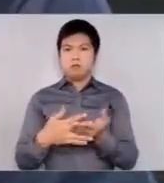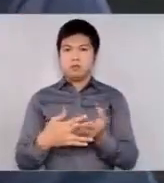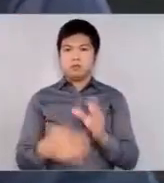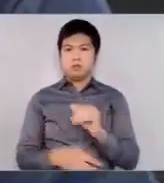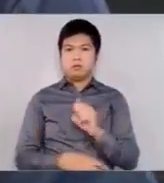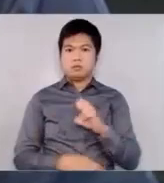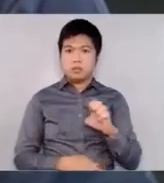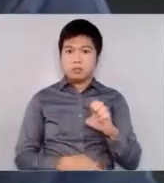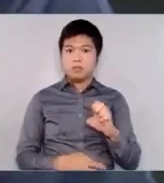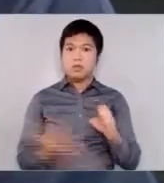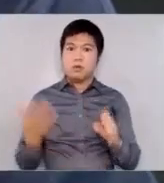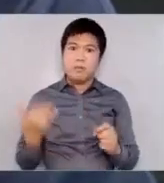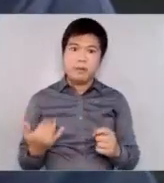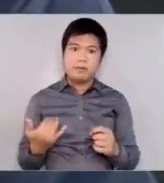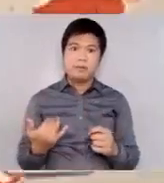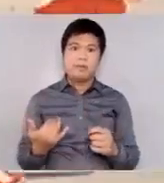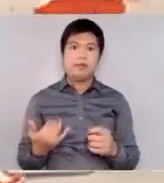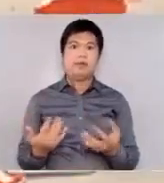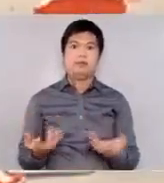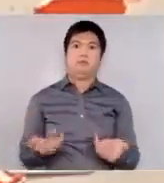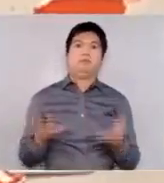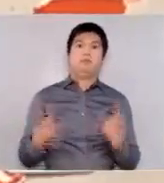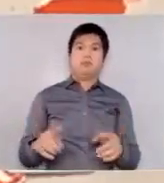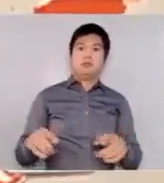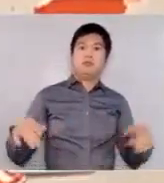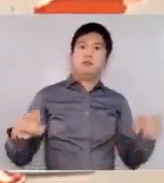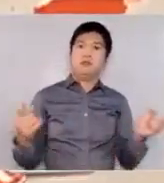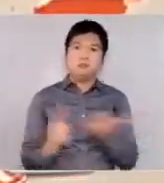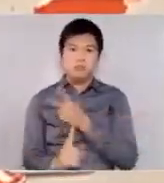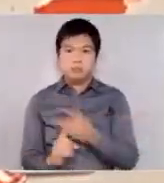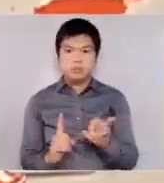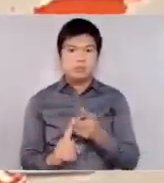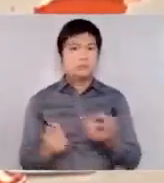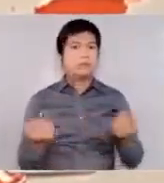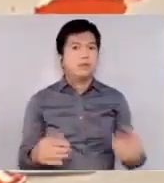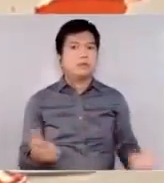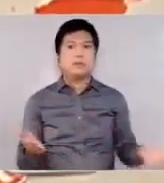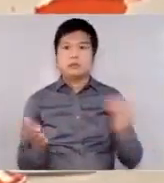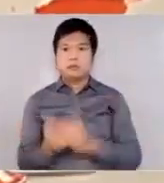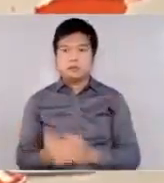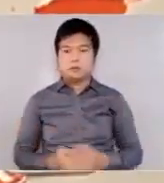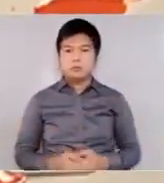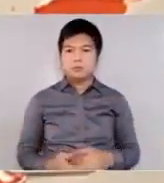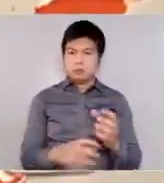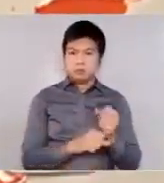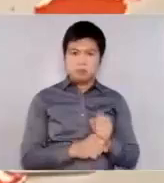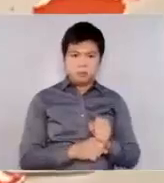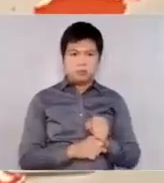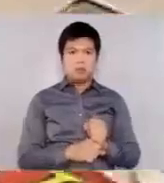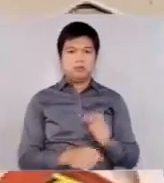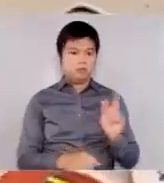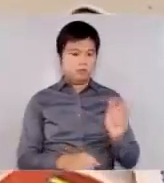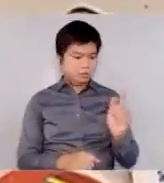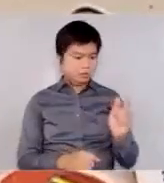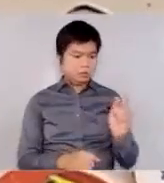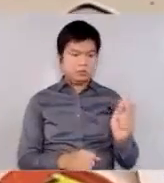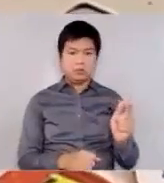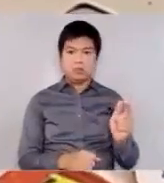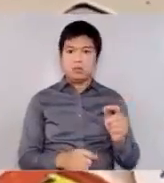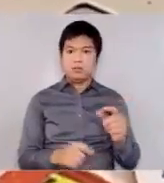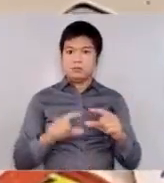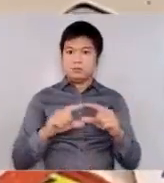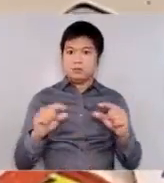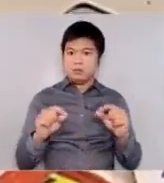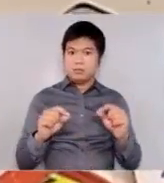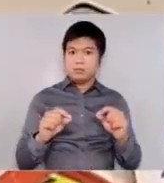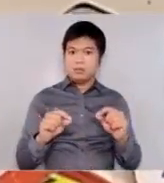sa ayaw na po natin na mayroon pa siyang mabiktima. Nakuha sa suspect ang mahigit 20 SIM card at memory card na pinaniniwala ang